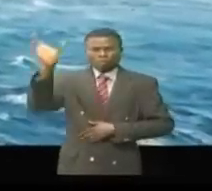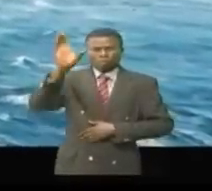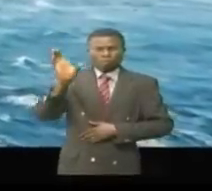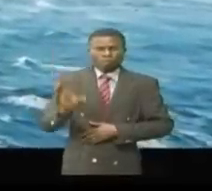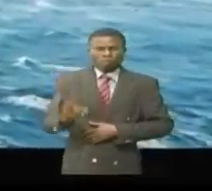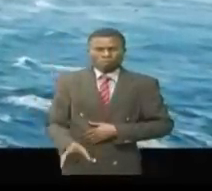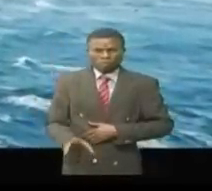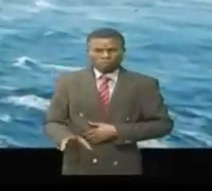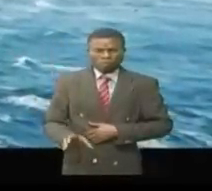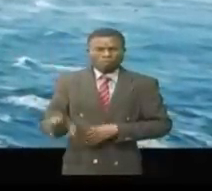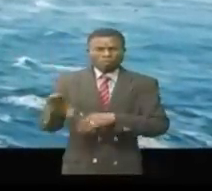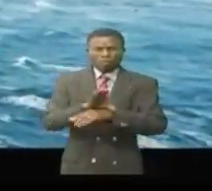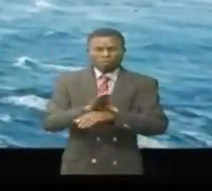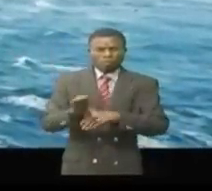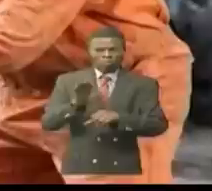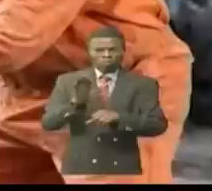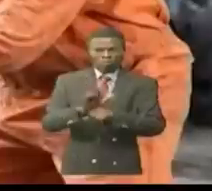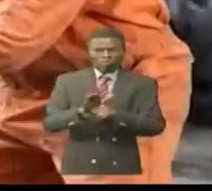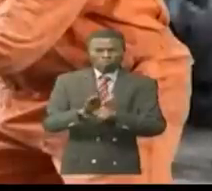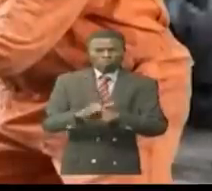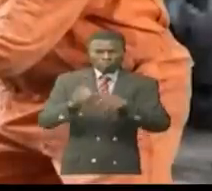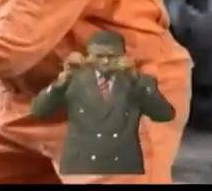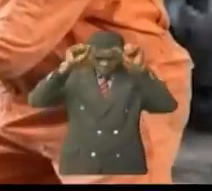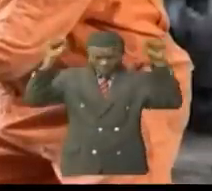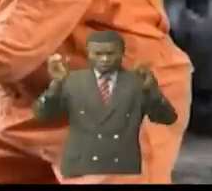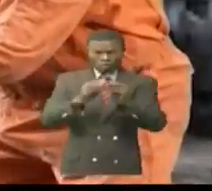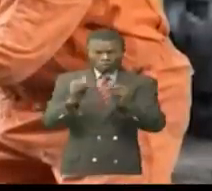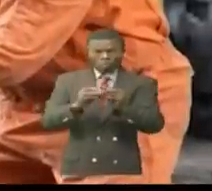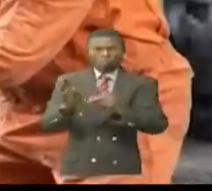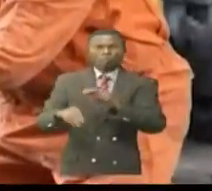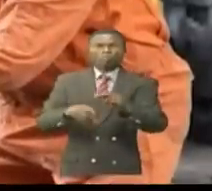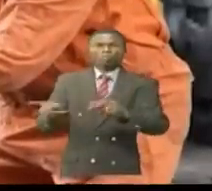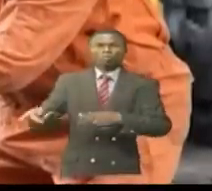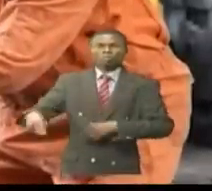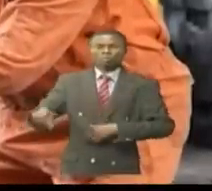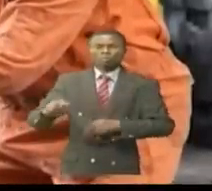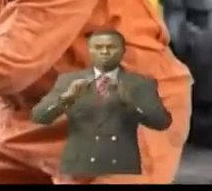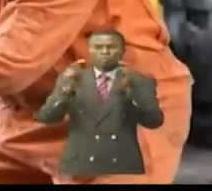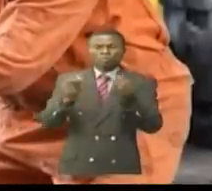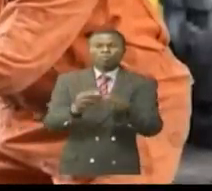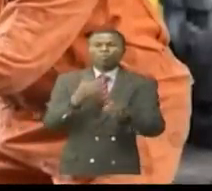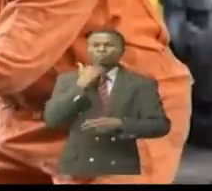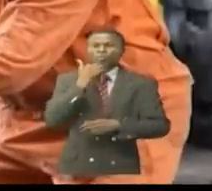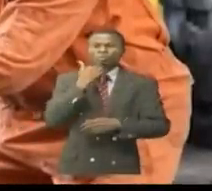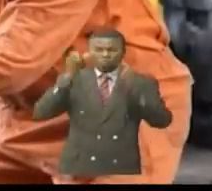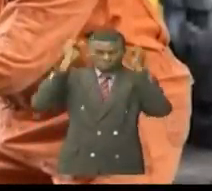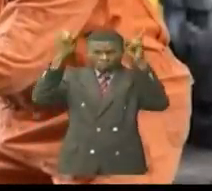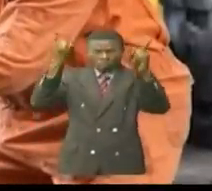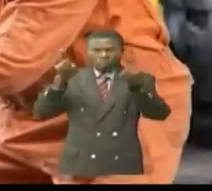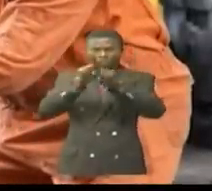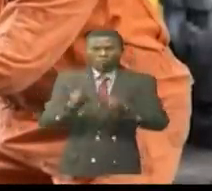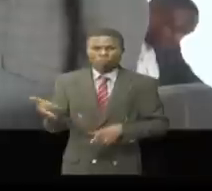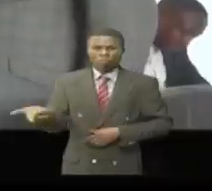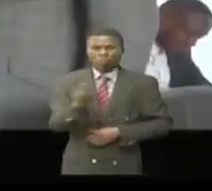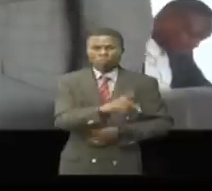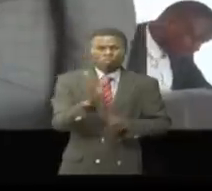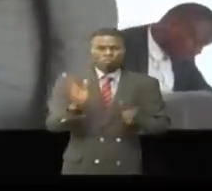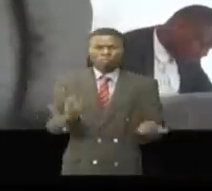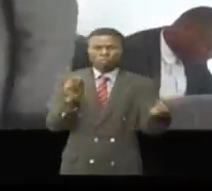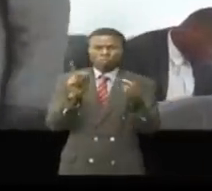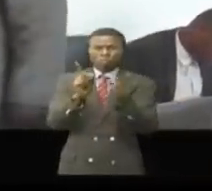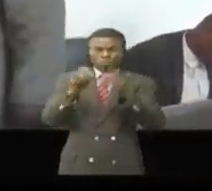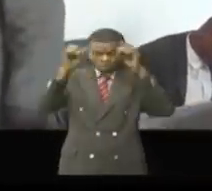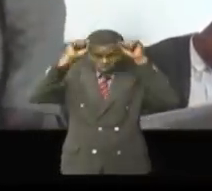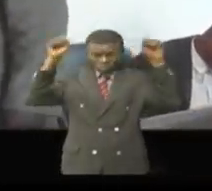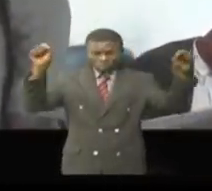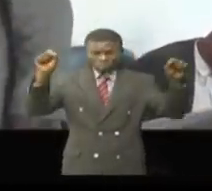central préoccupe au plus haut point le président de l'Assemblée provinciale. Un groupe d'investisseurs brésiliens et portugais est venu rencontrer le